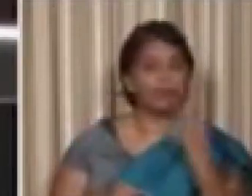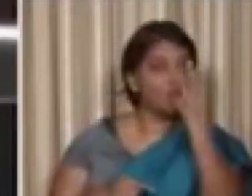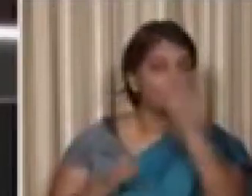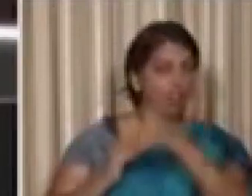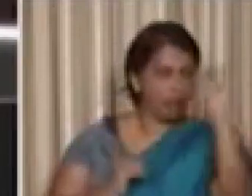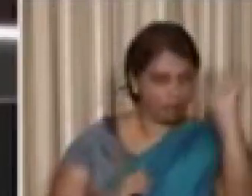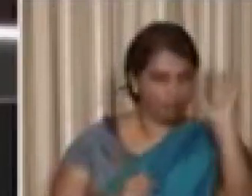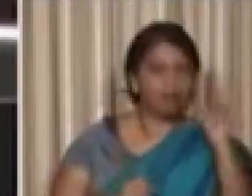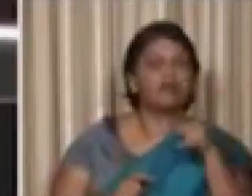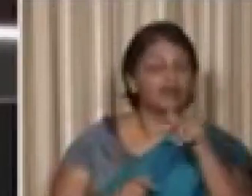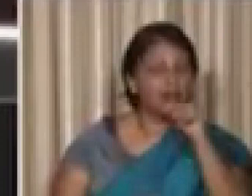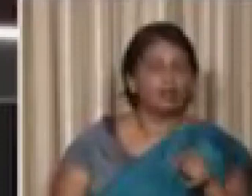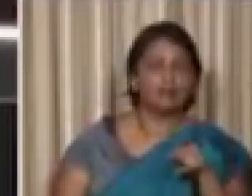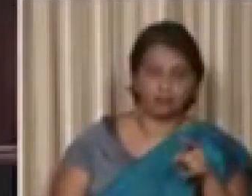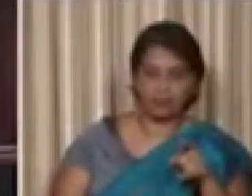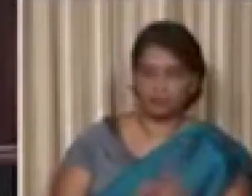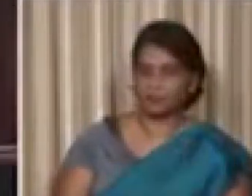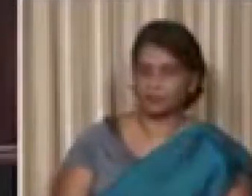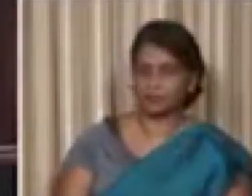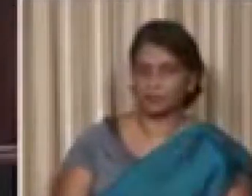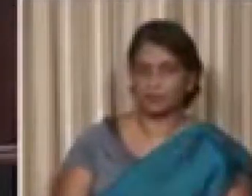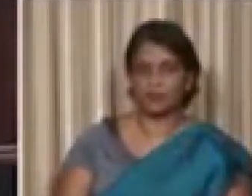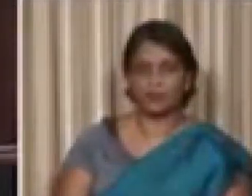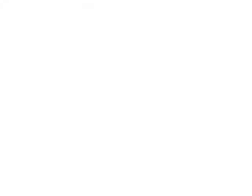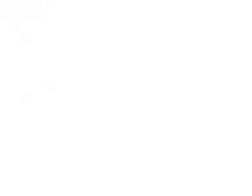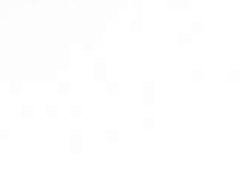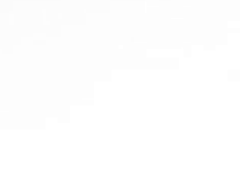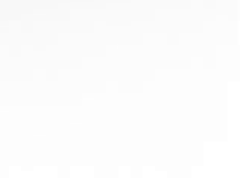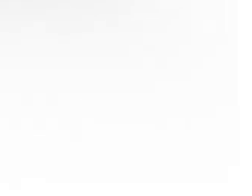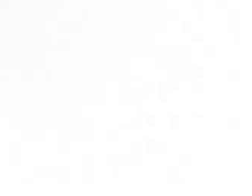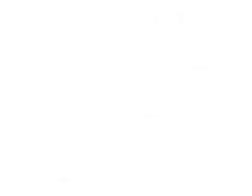කරා. ඒක තමයි ඇත්ත කතන්දරේ. Thank you. Honorable Dilan Pereira.